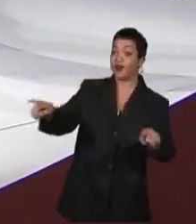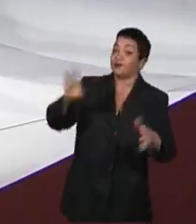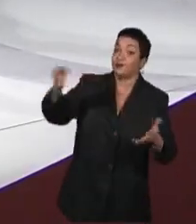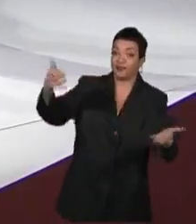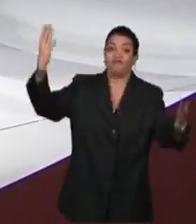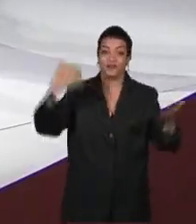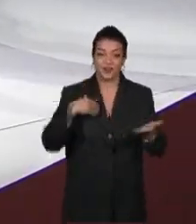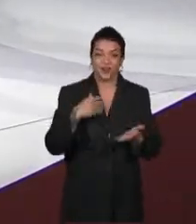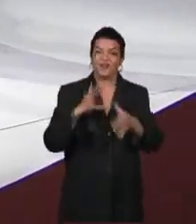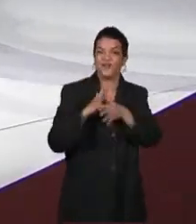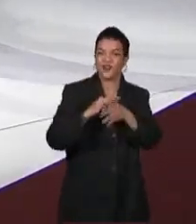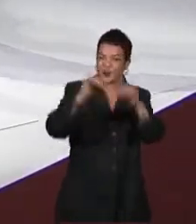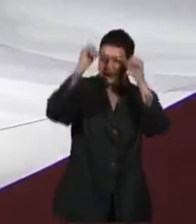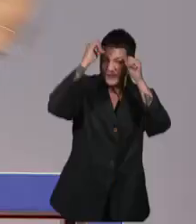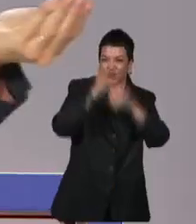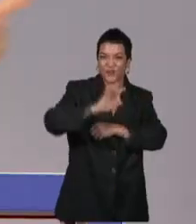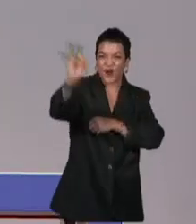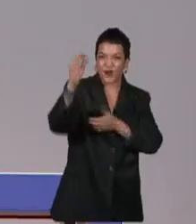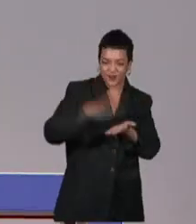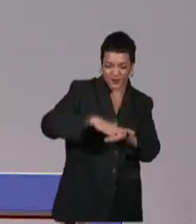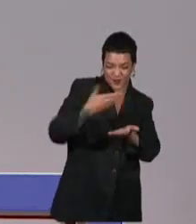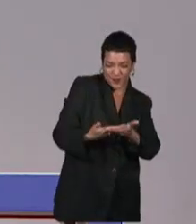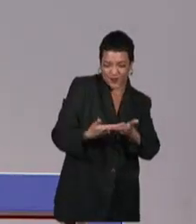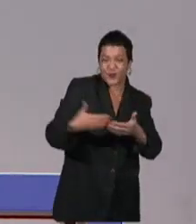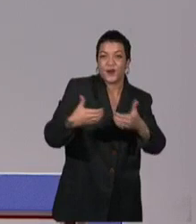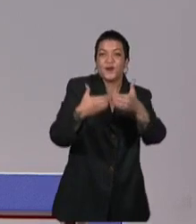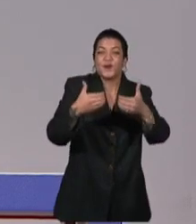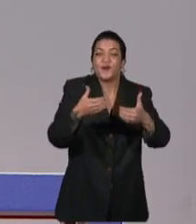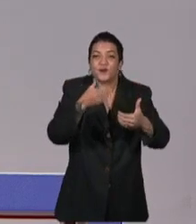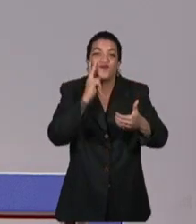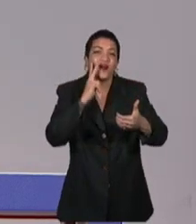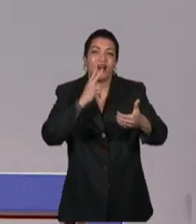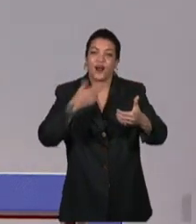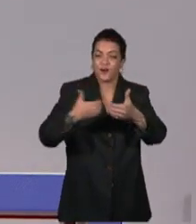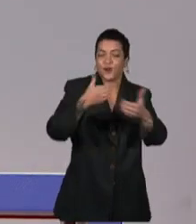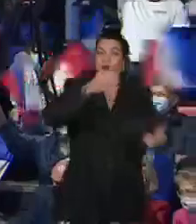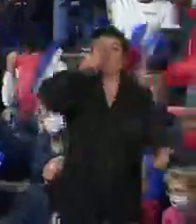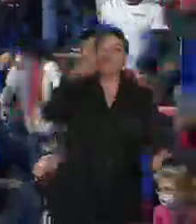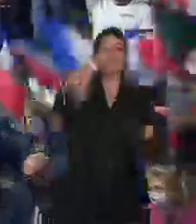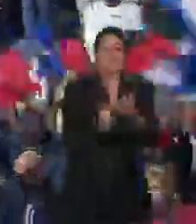charolais arrosé d'un bon vin, ça c'est la France autour de la table.